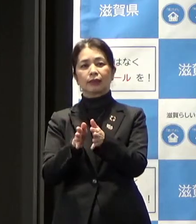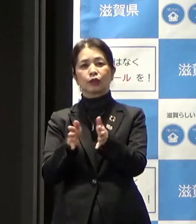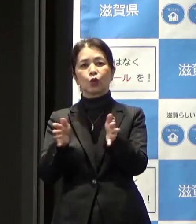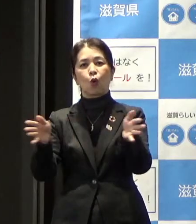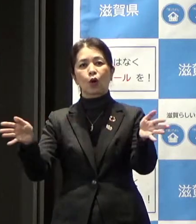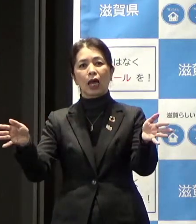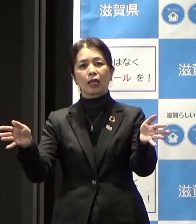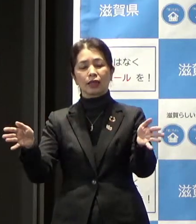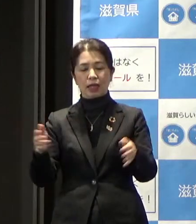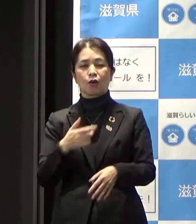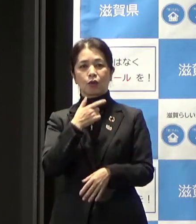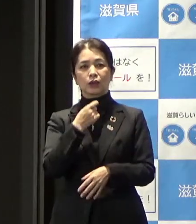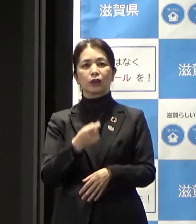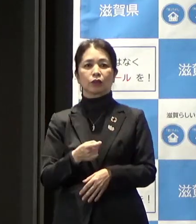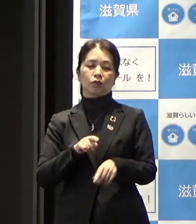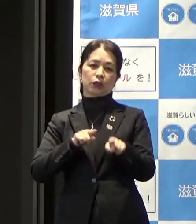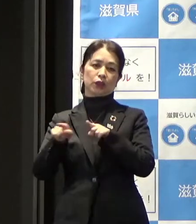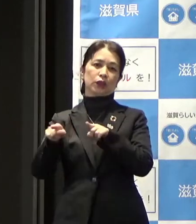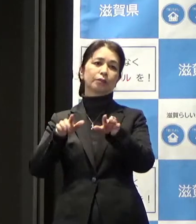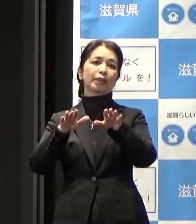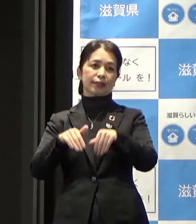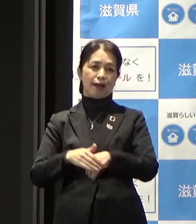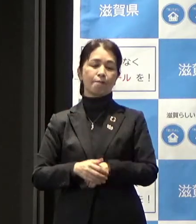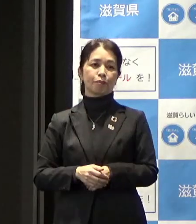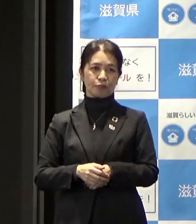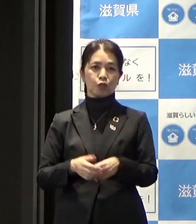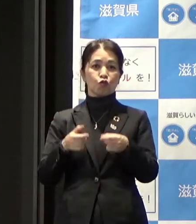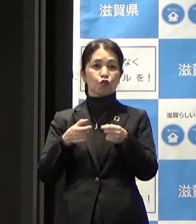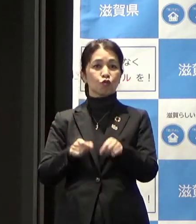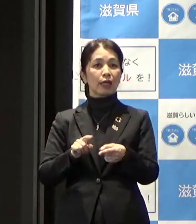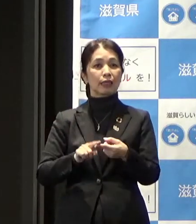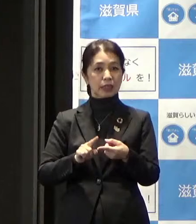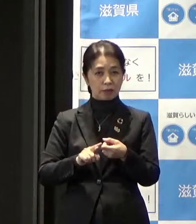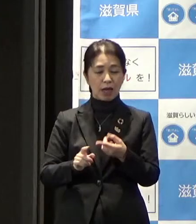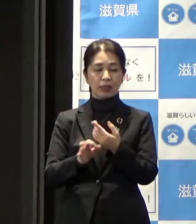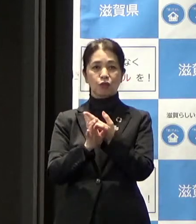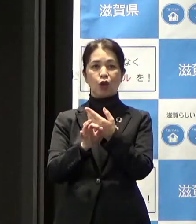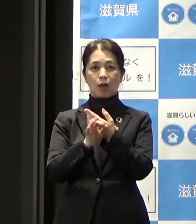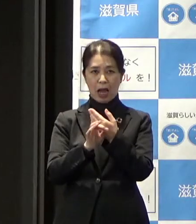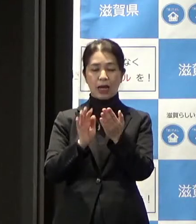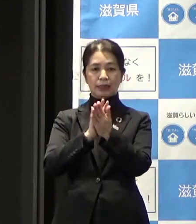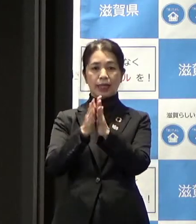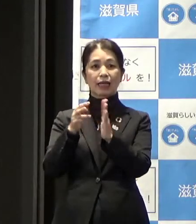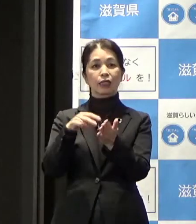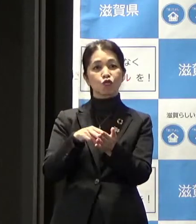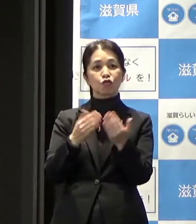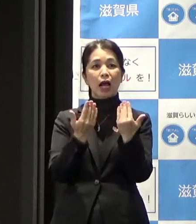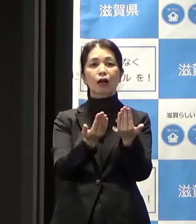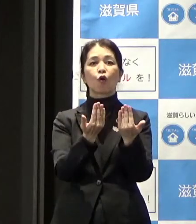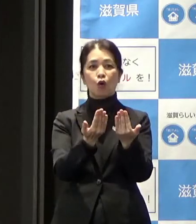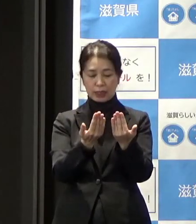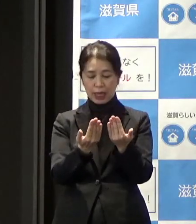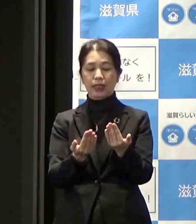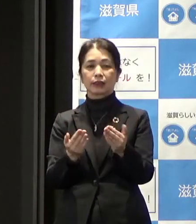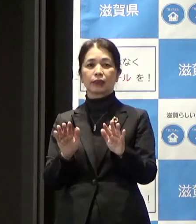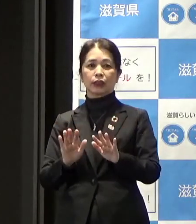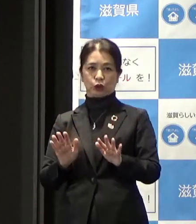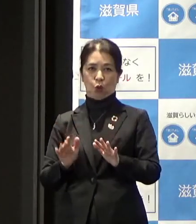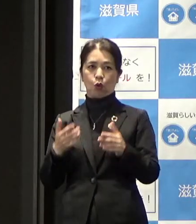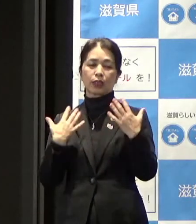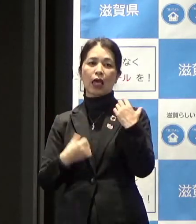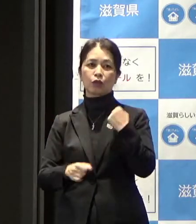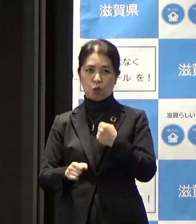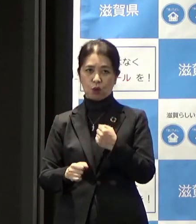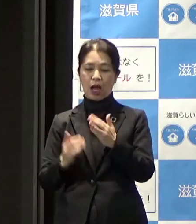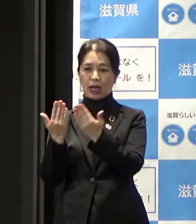私から指示をしているところでございます。具体にはですね、例えば県立学校で児童生徒の不登校事案